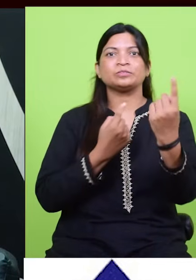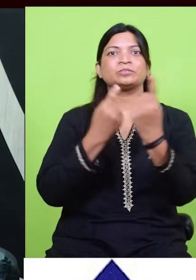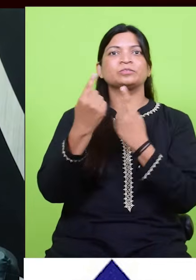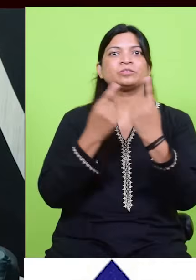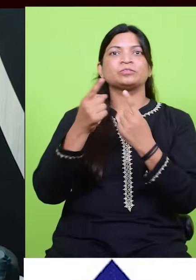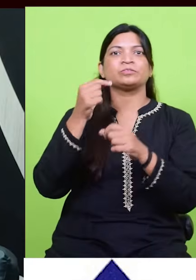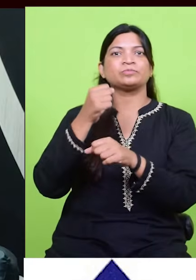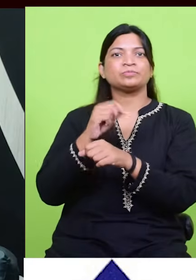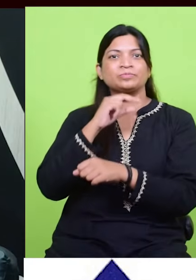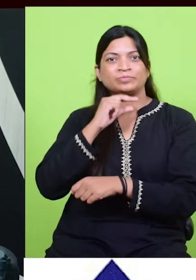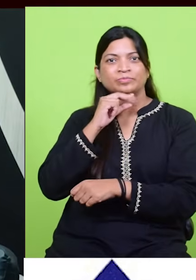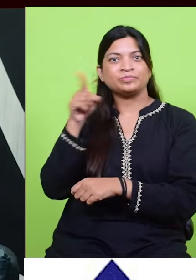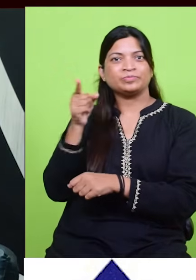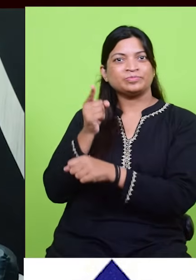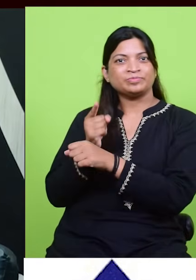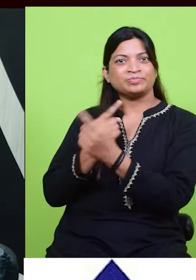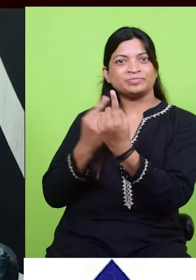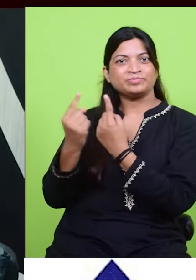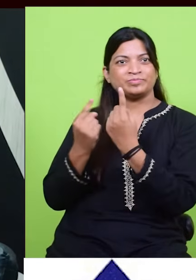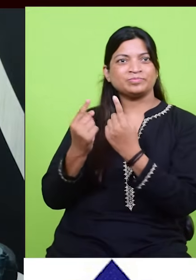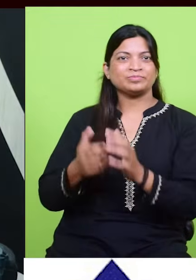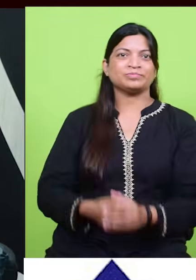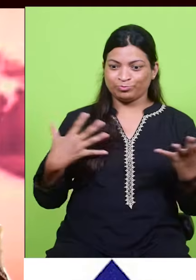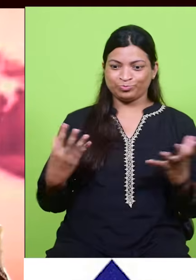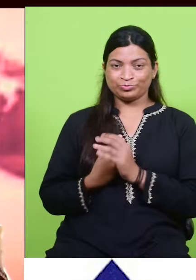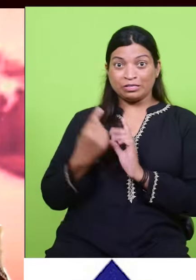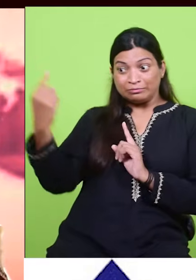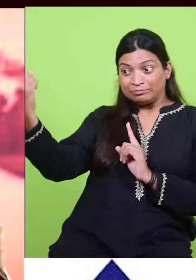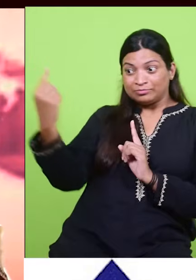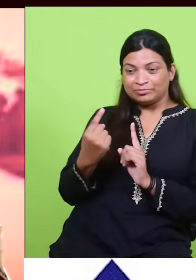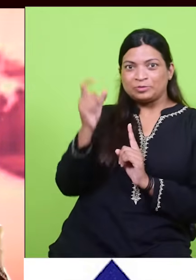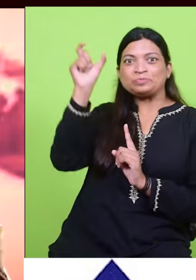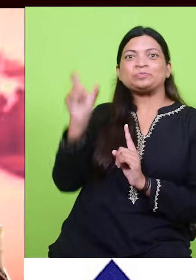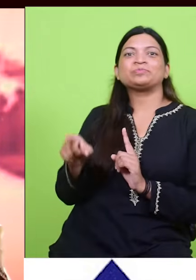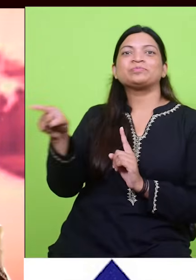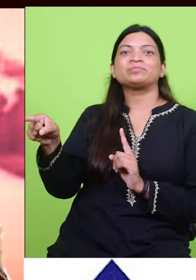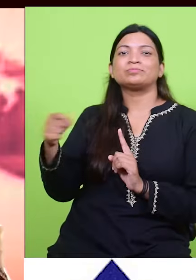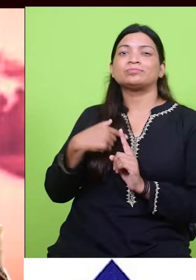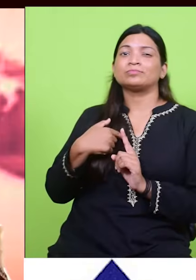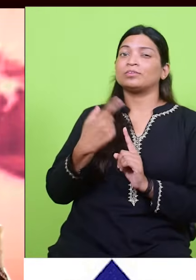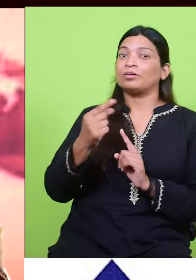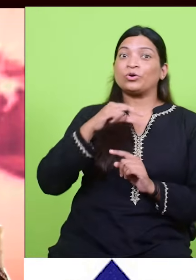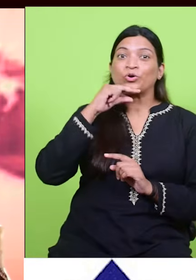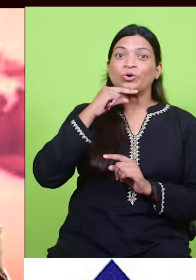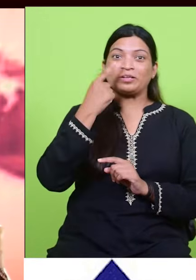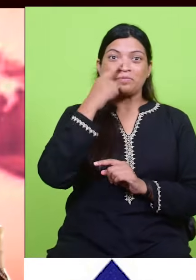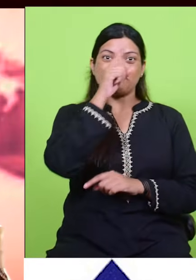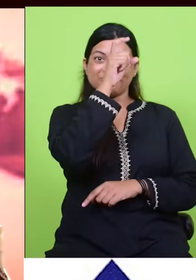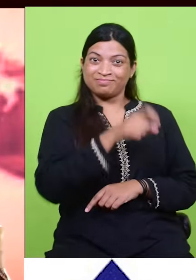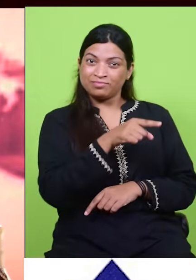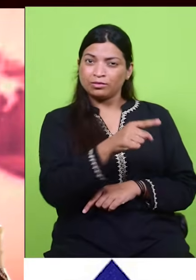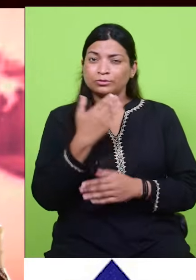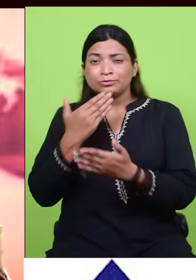की प्रेरणास्पद यात्रा की सहायक उनकी शिक्षिका से। अब हम सबके बीच स्टूडियो में यहाँ वह व्यक्ति मौजूद है